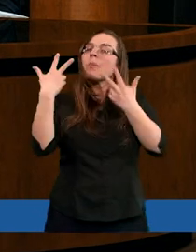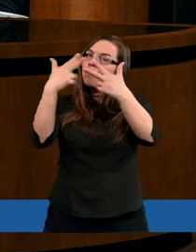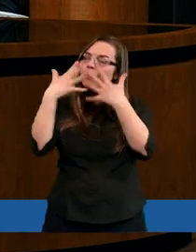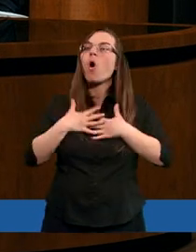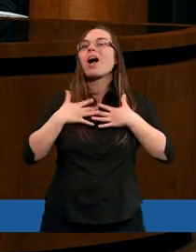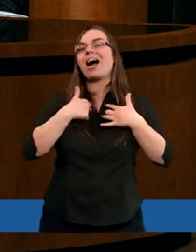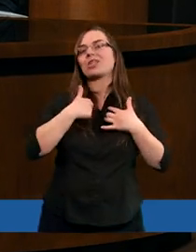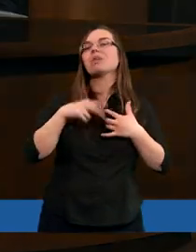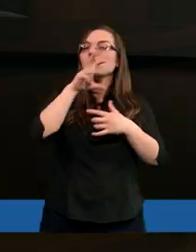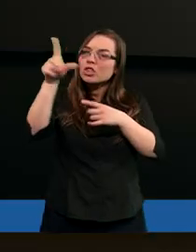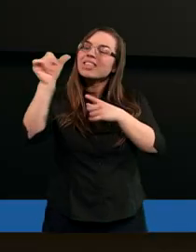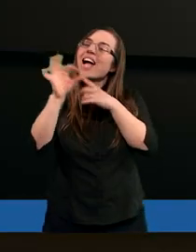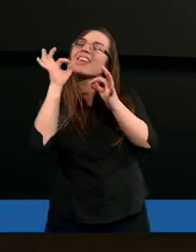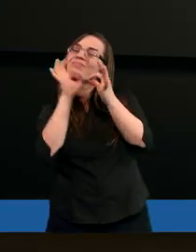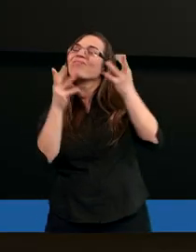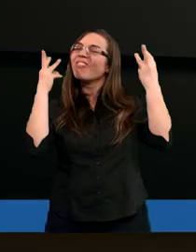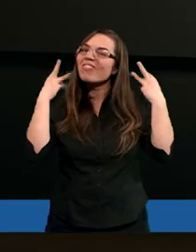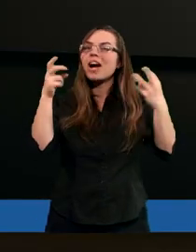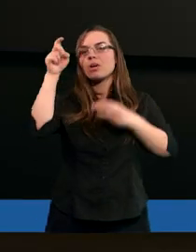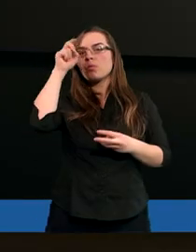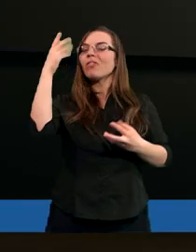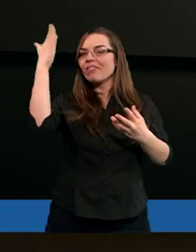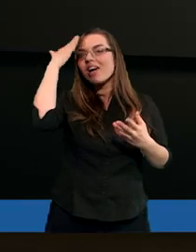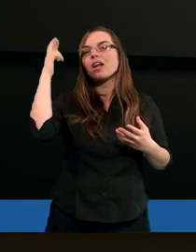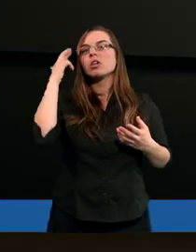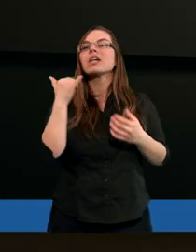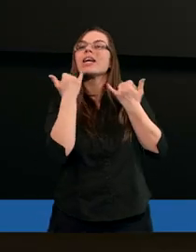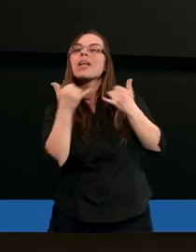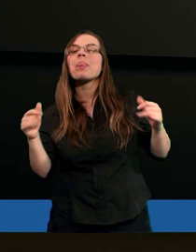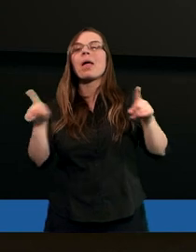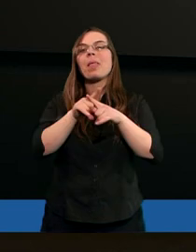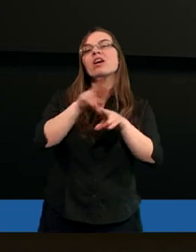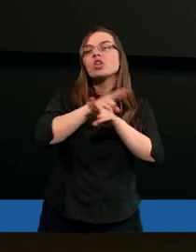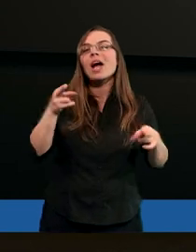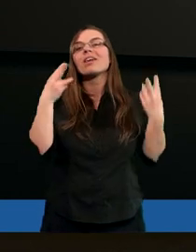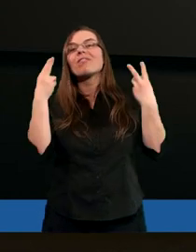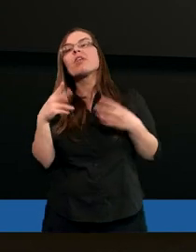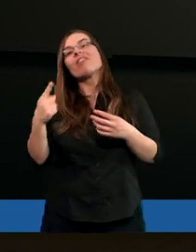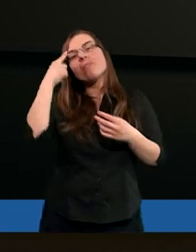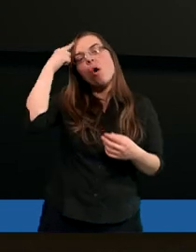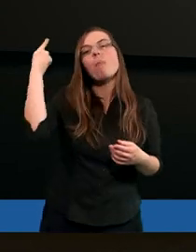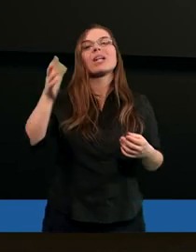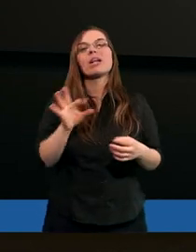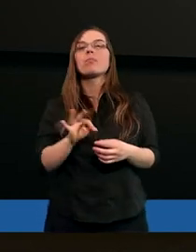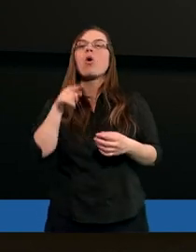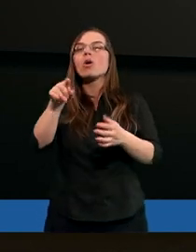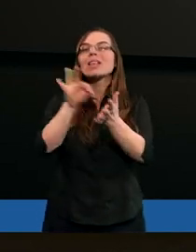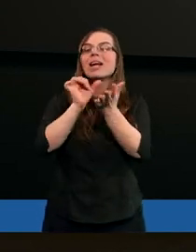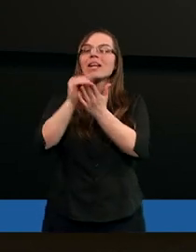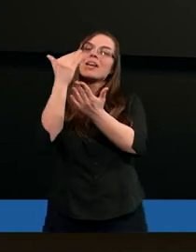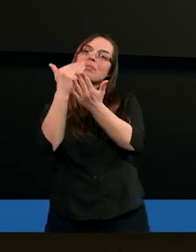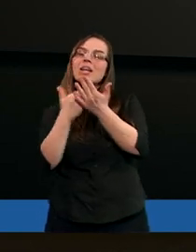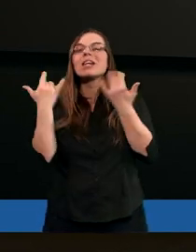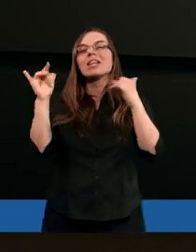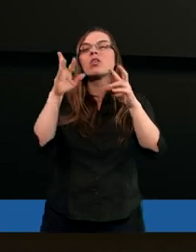szczególnym. Tu warto jeszcze na pewne inne cuda, przynajmniej je wspomnieć, bo być może tam jeszcze w